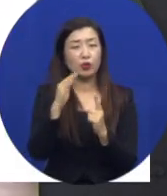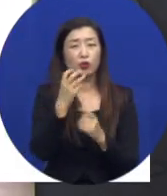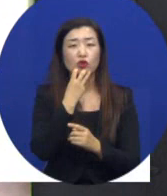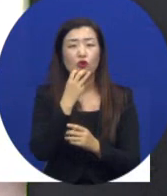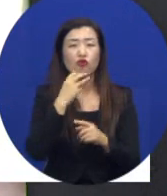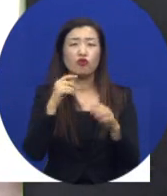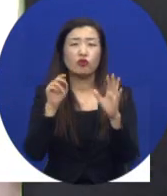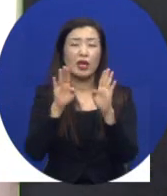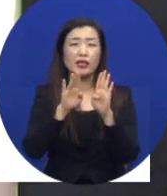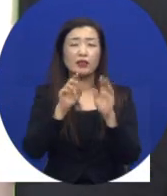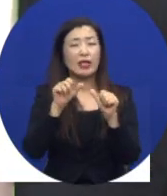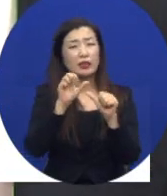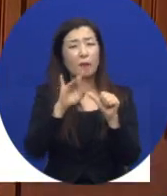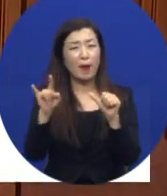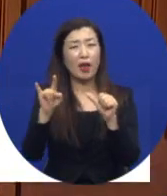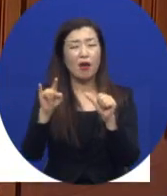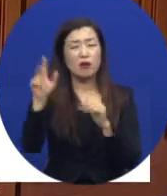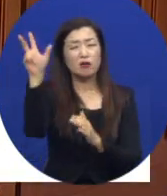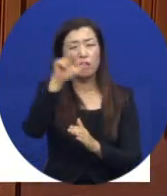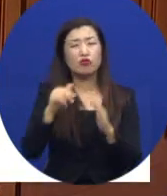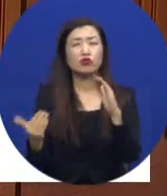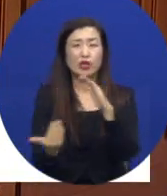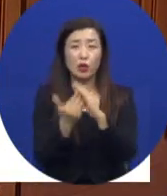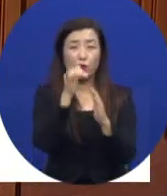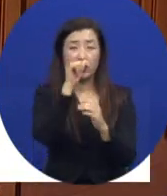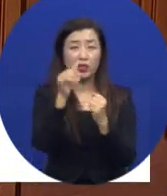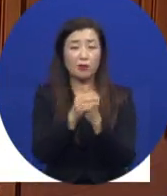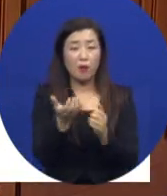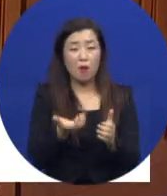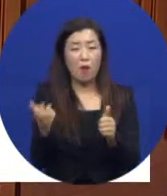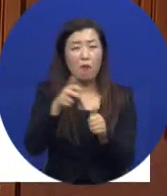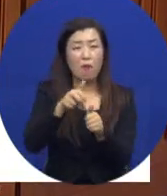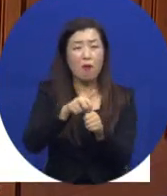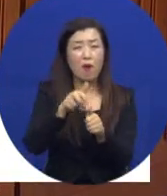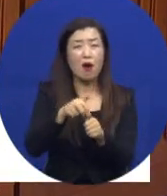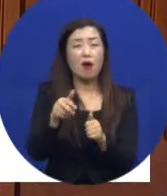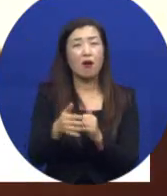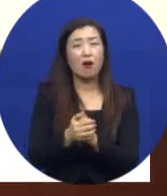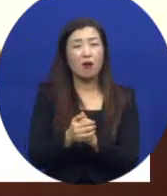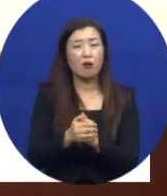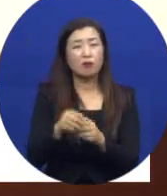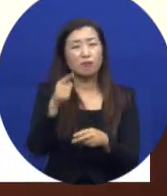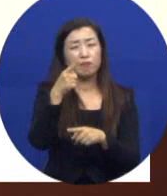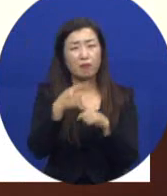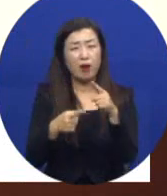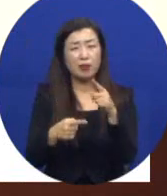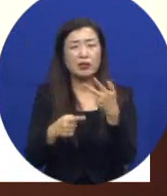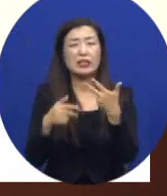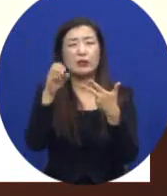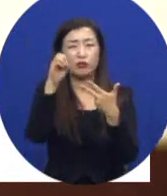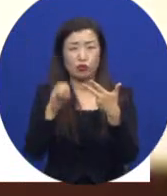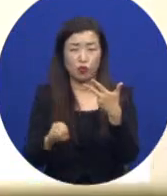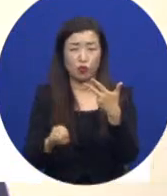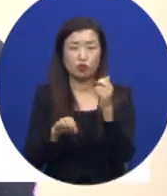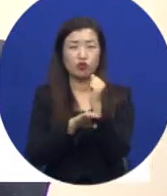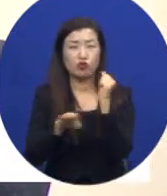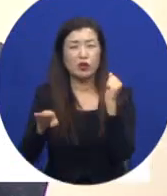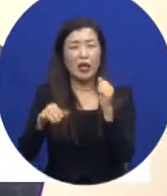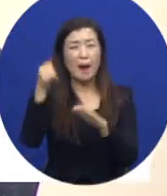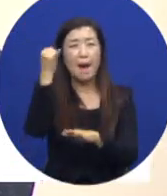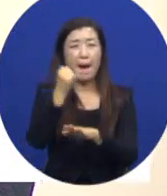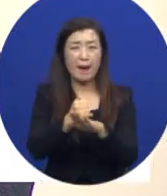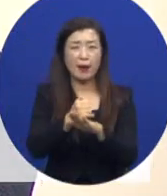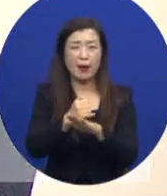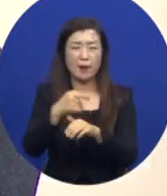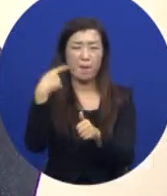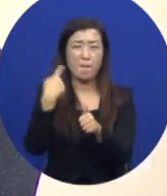5배 가까이 도 파 전국 최고지만 수송 분담 비율은 전국 평균의 절반도 안되는 7% 수준으로 최하위 라고